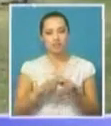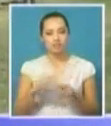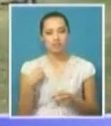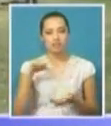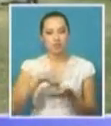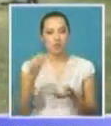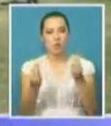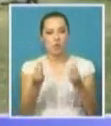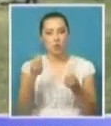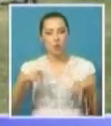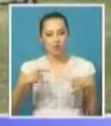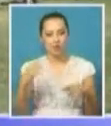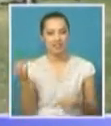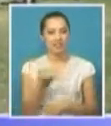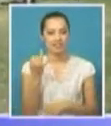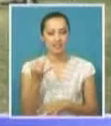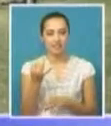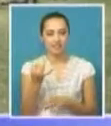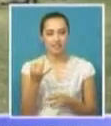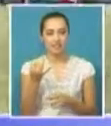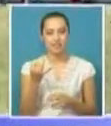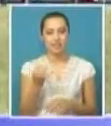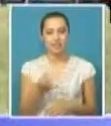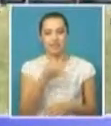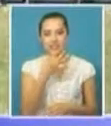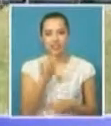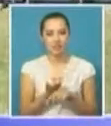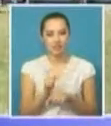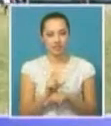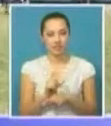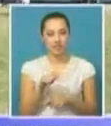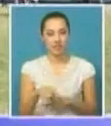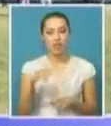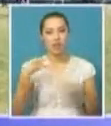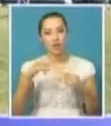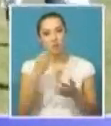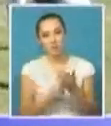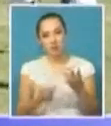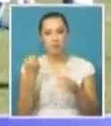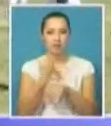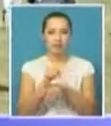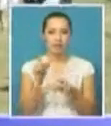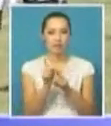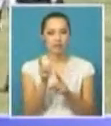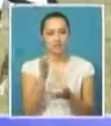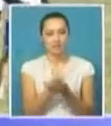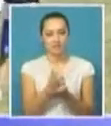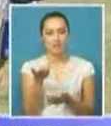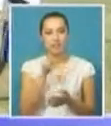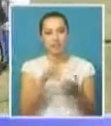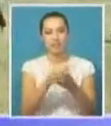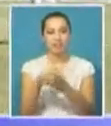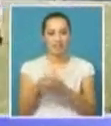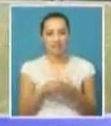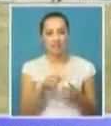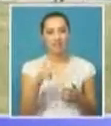жатырмыз. Ойын өте қызықты, тартысты, жақсы өтіп жатыр. Ойын бар жерде жеңіс те, жеңіліс те бар. Дәстүрлі спорт сайысында өзара үш топқа бөлінген жігіттердің